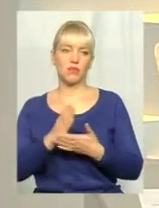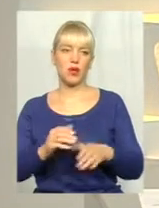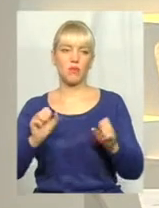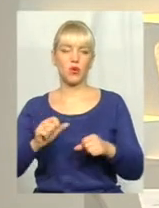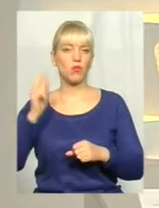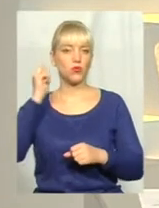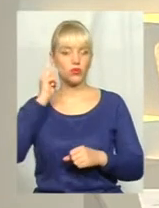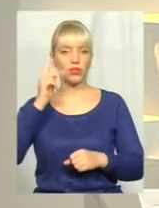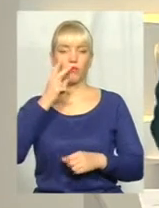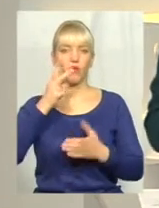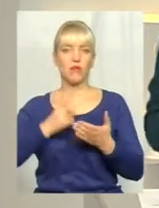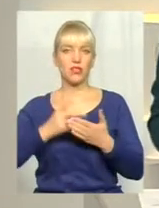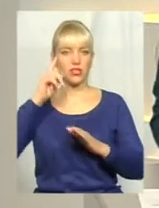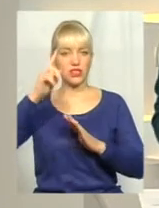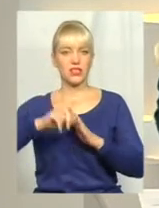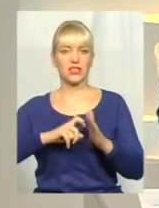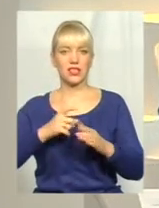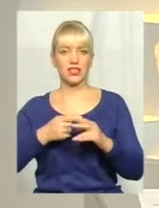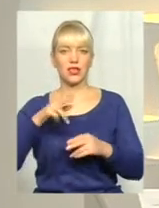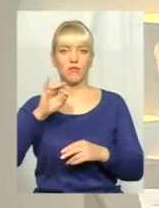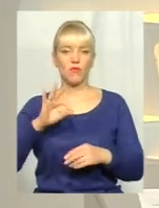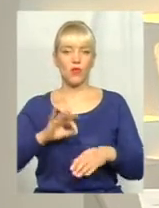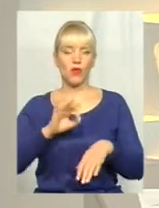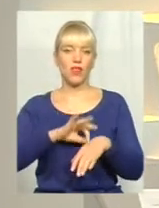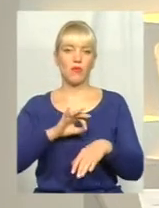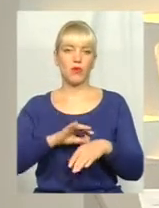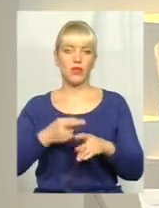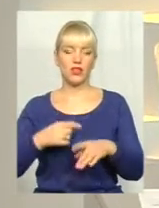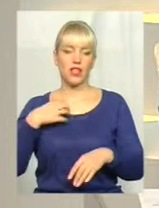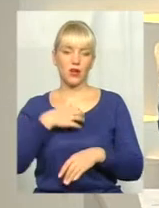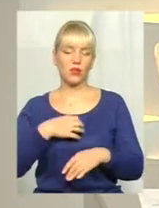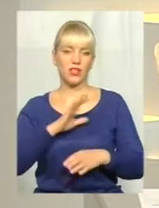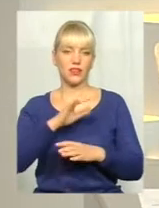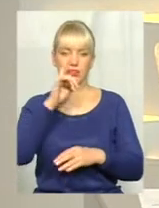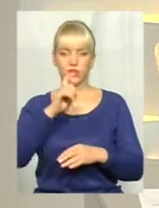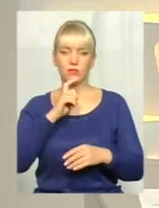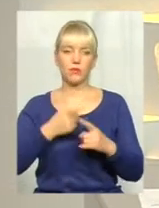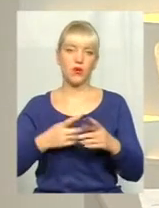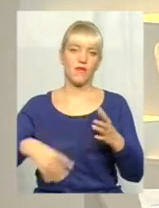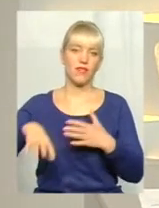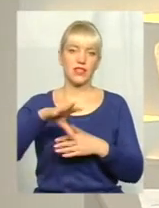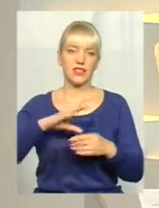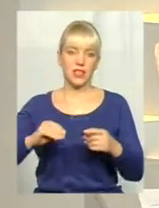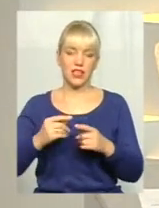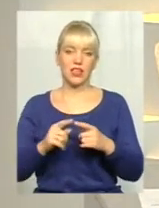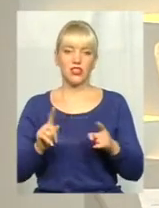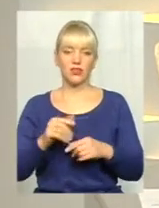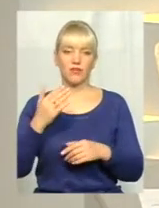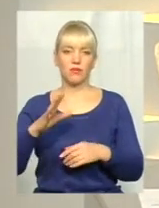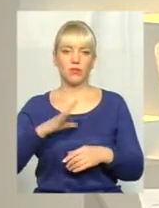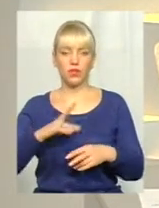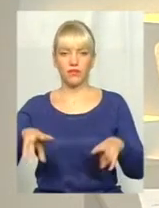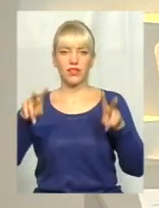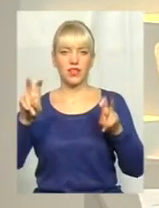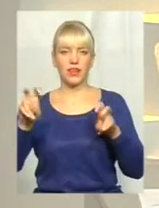почути, побачити, дізнатися про наболіле, актуальне і незрозуміле, про все, аби ви були в темі